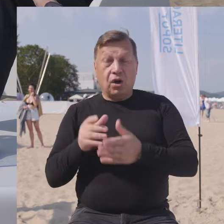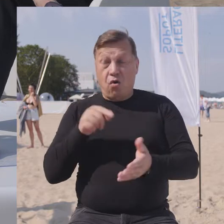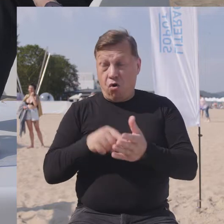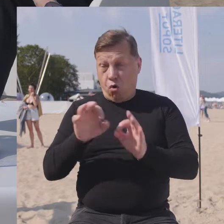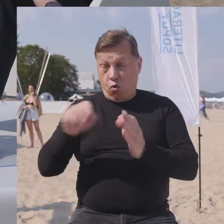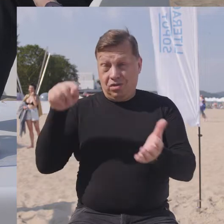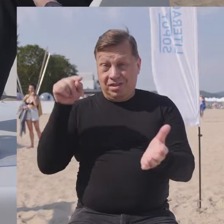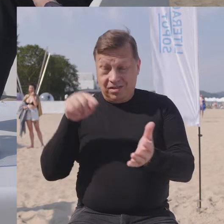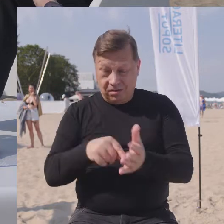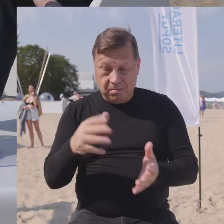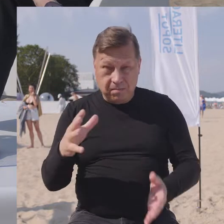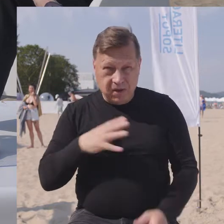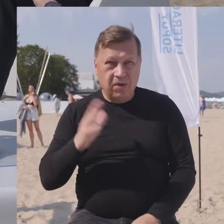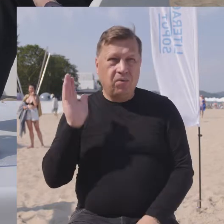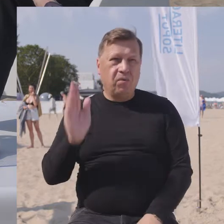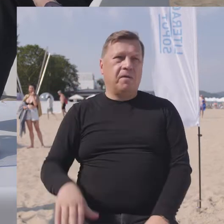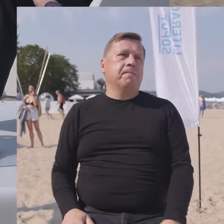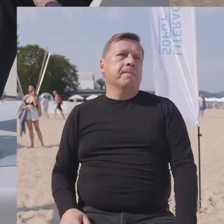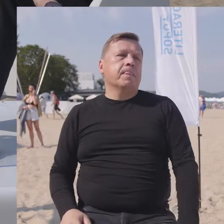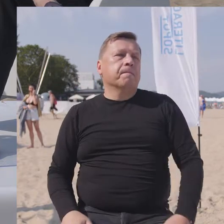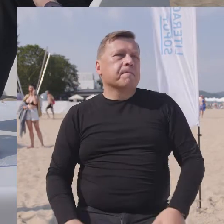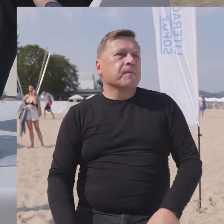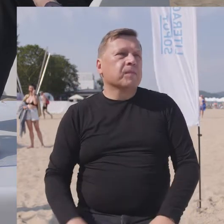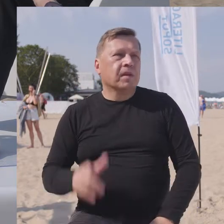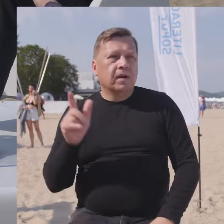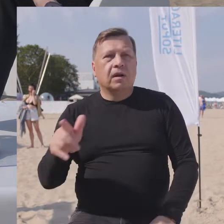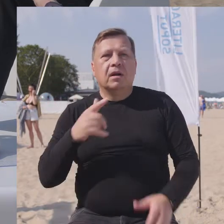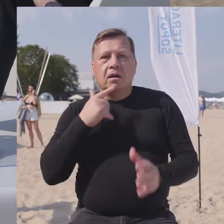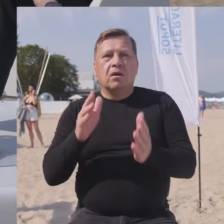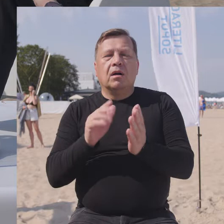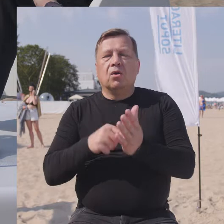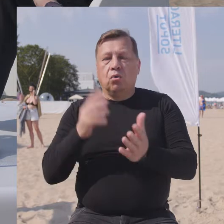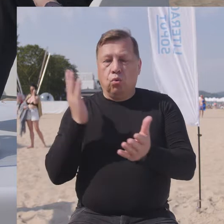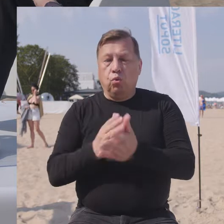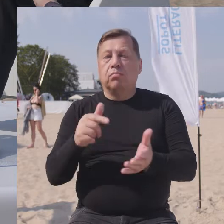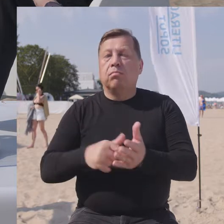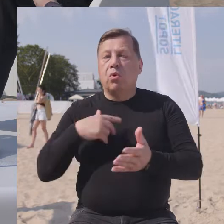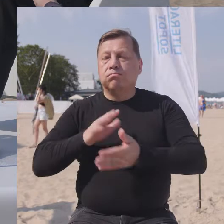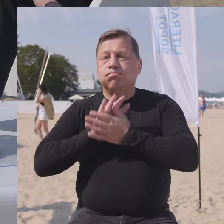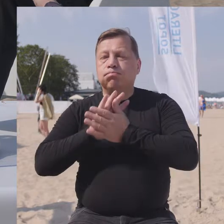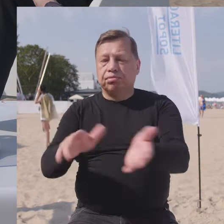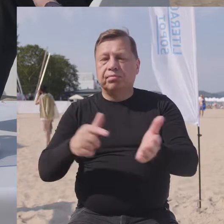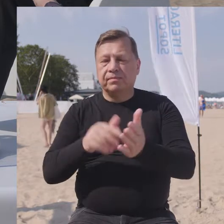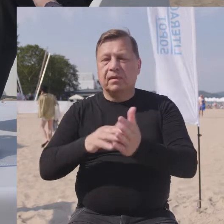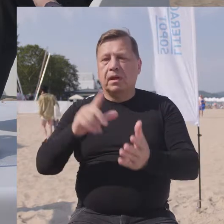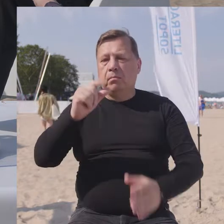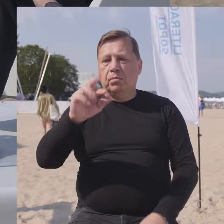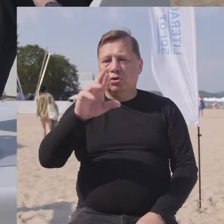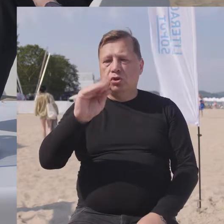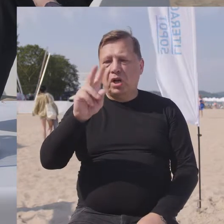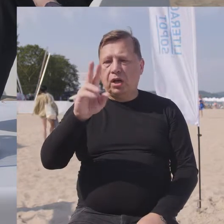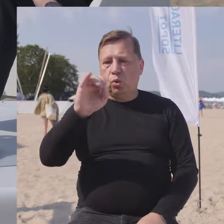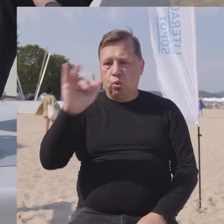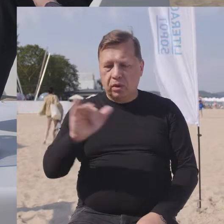kiedy oczywiście już Triumfy święcił magazyn Przekrój i właśnie wyszedł magazyn